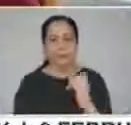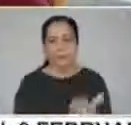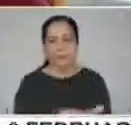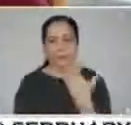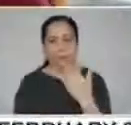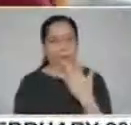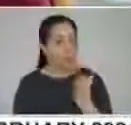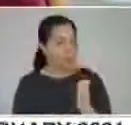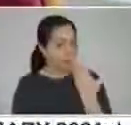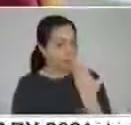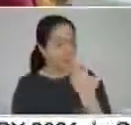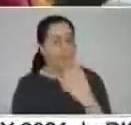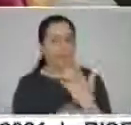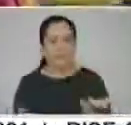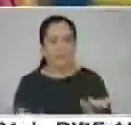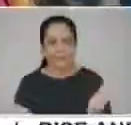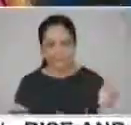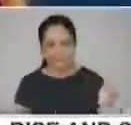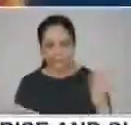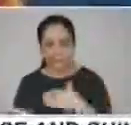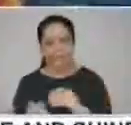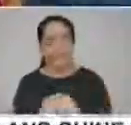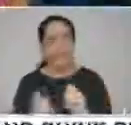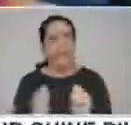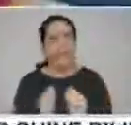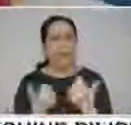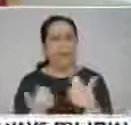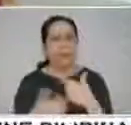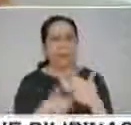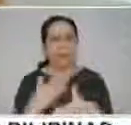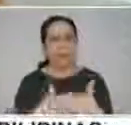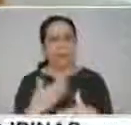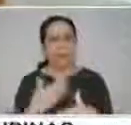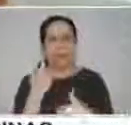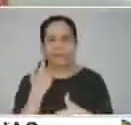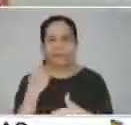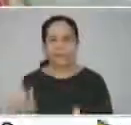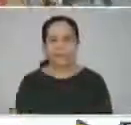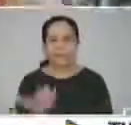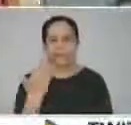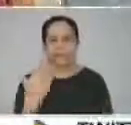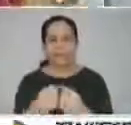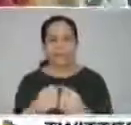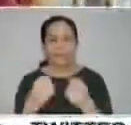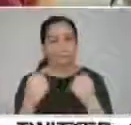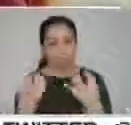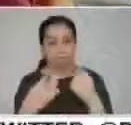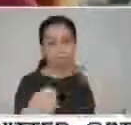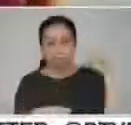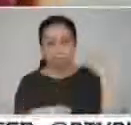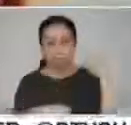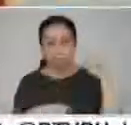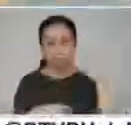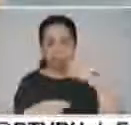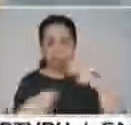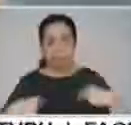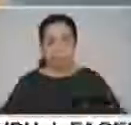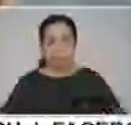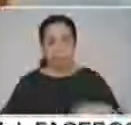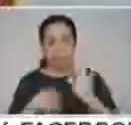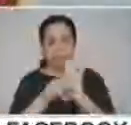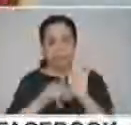parusa, dahil yung konduktor, kapag nauhuli sila, natitikitan, usually ang dahilan ay dahil walang face shield ang pasahero. Sino po ba